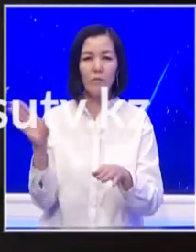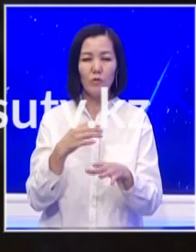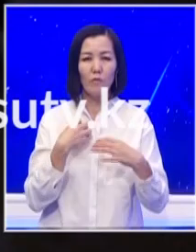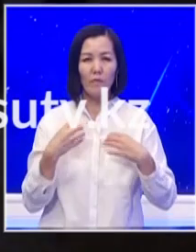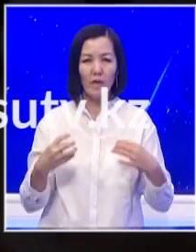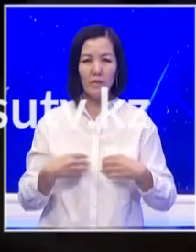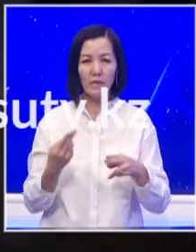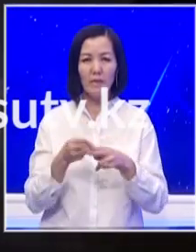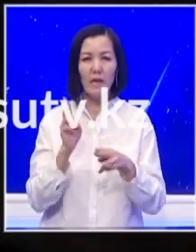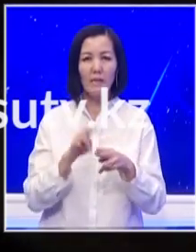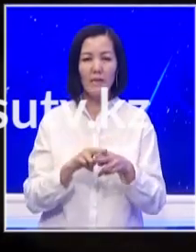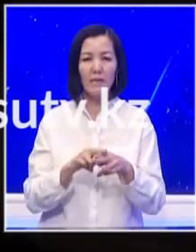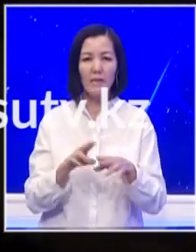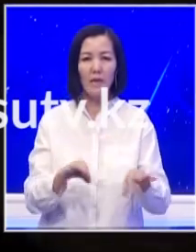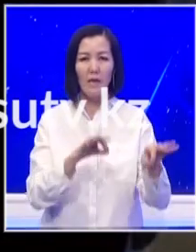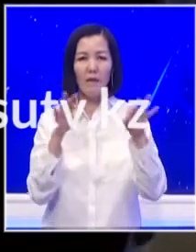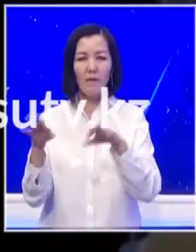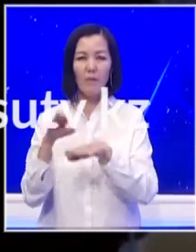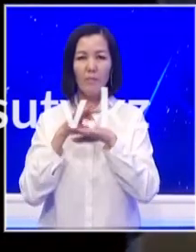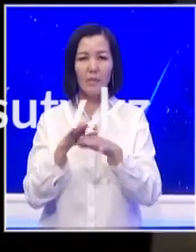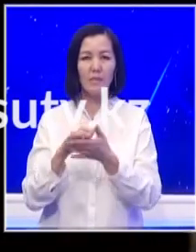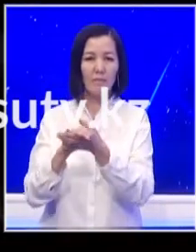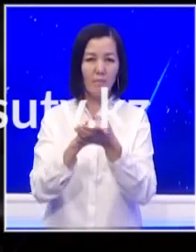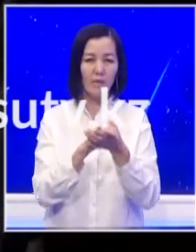Францию. На этот раз эвакуация прошла мирно.